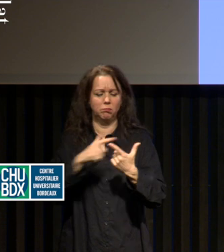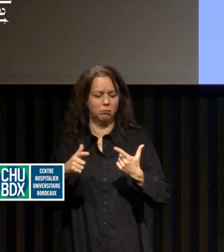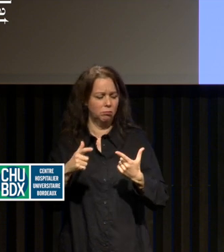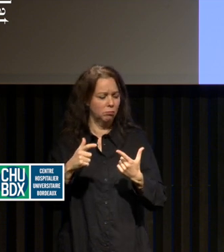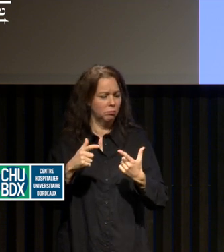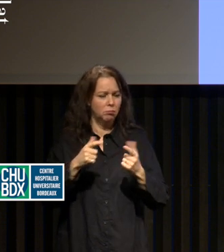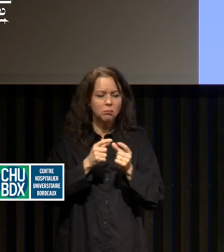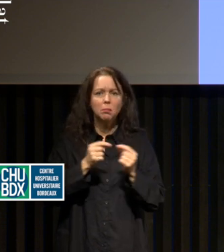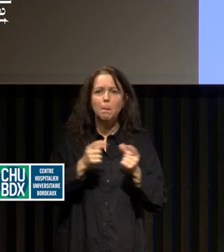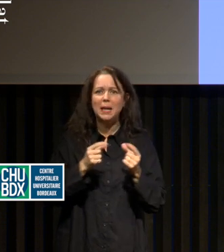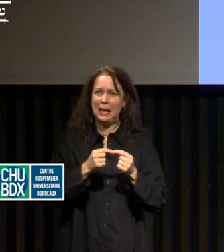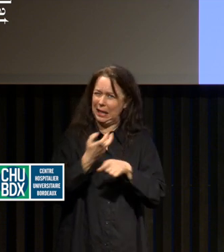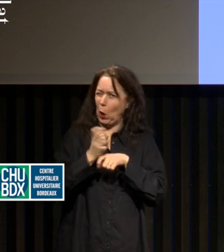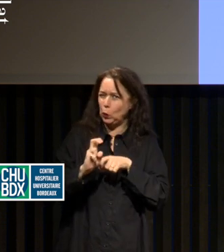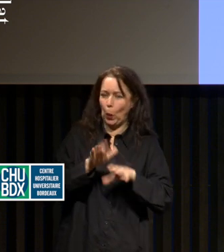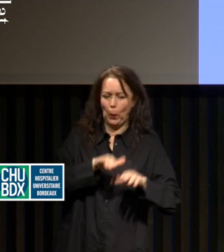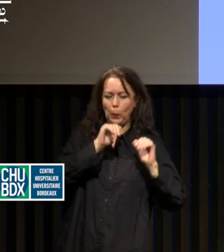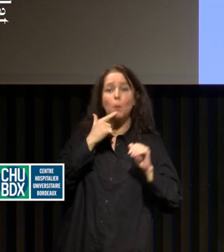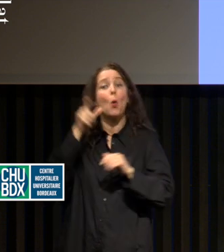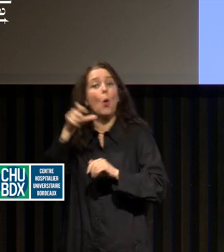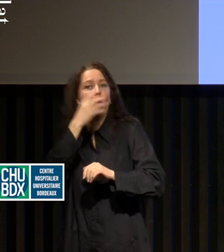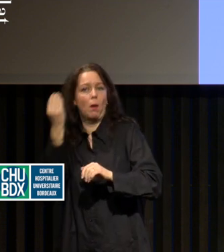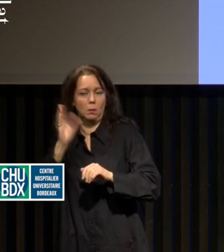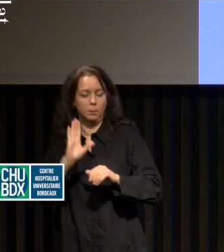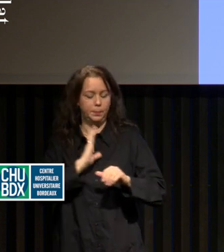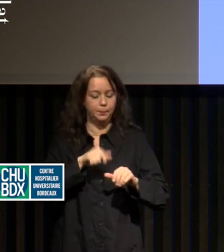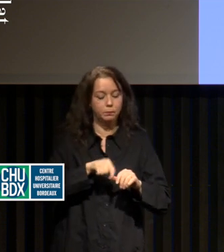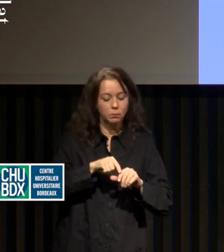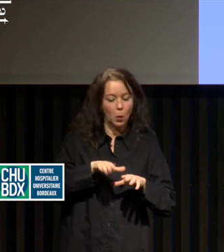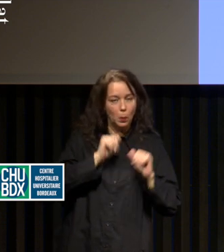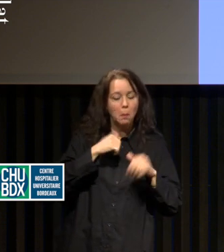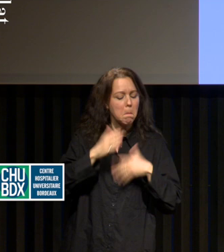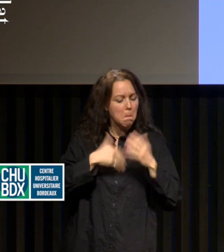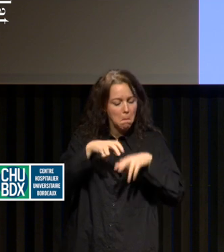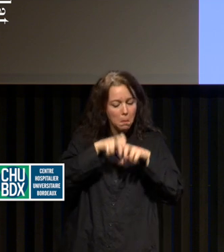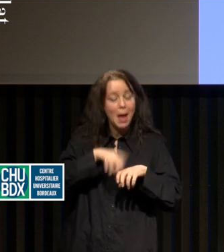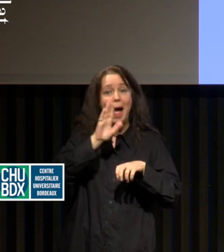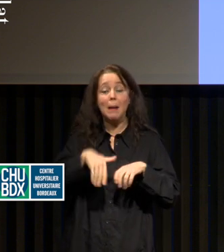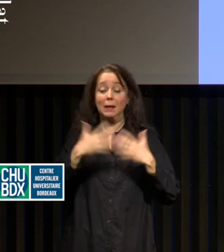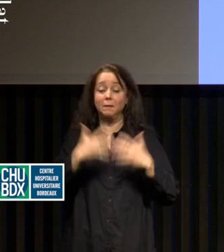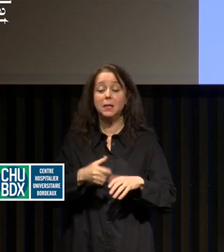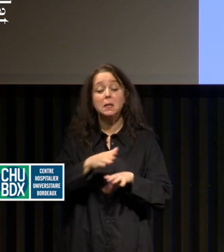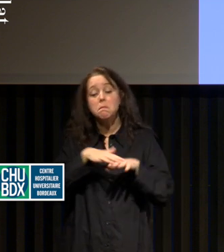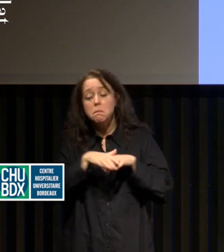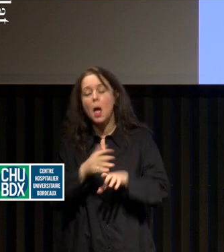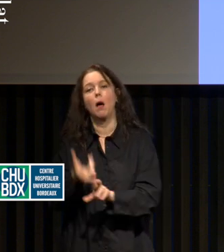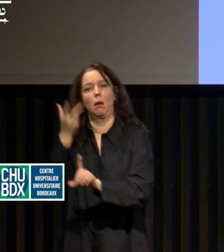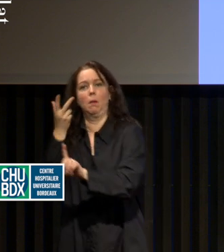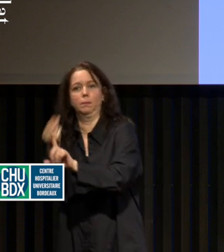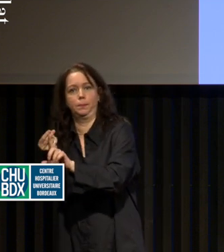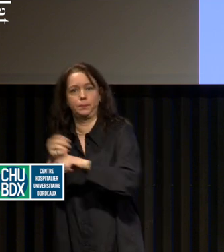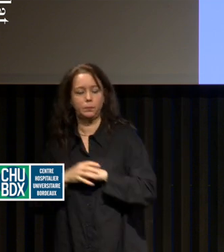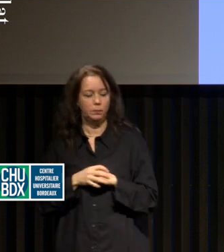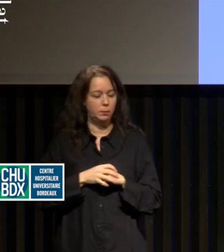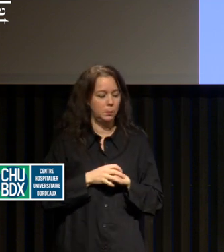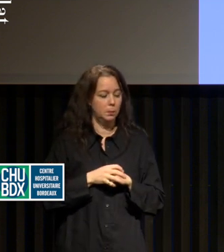de bactéries dangereuses pour le corps humain. Et après, on va implanter ce microbiote. Alors, la